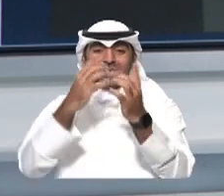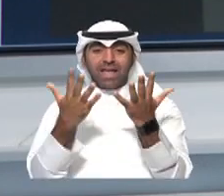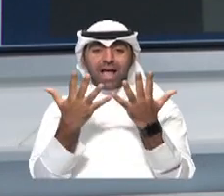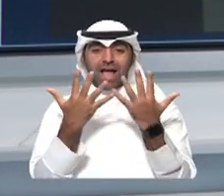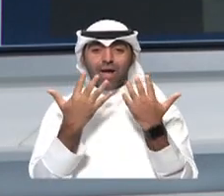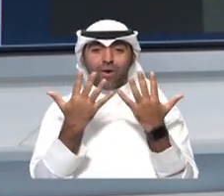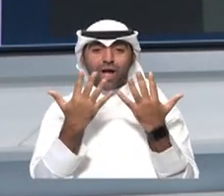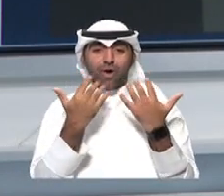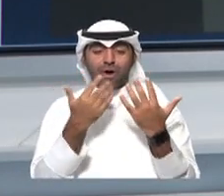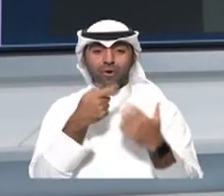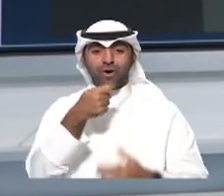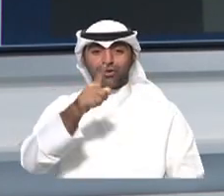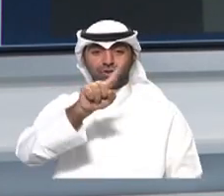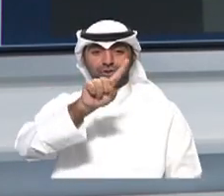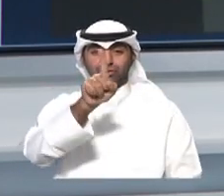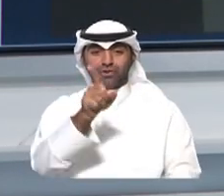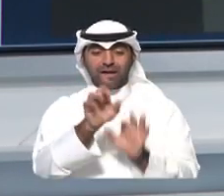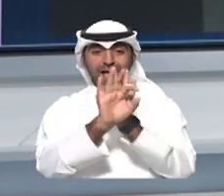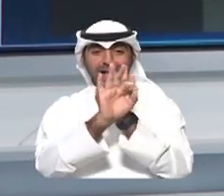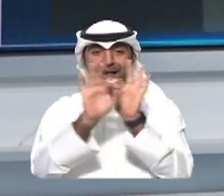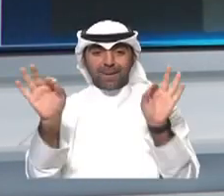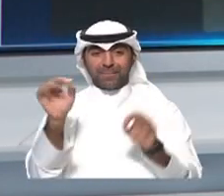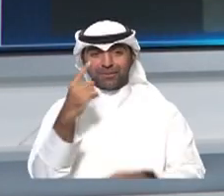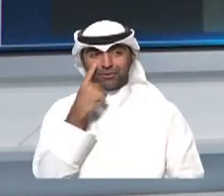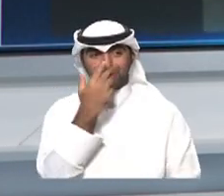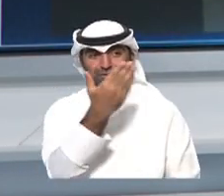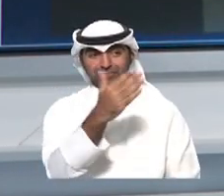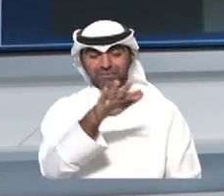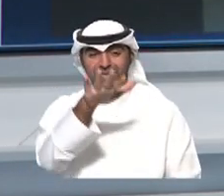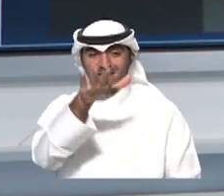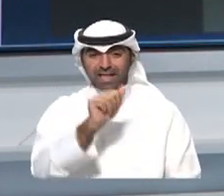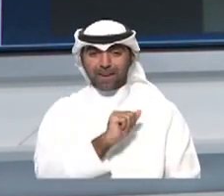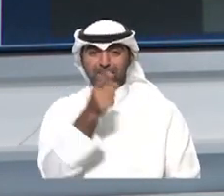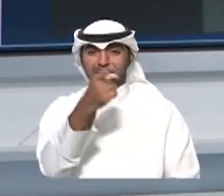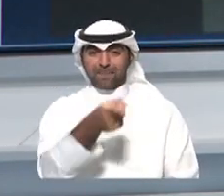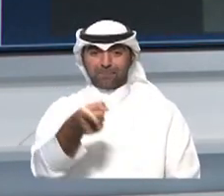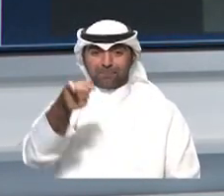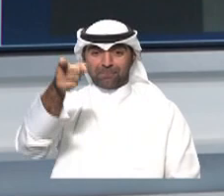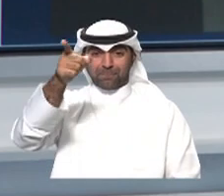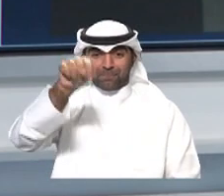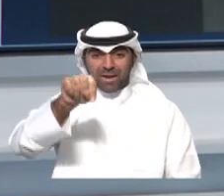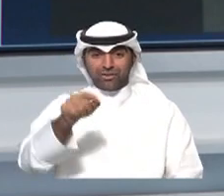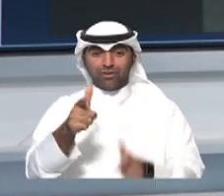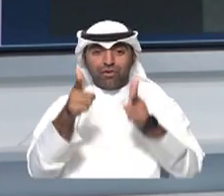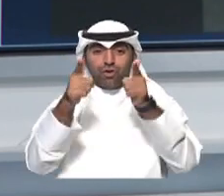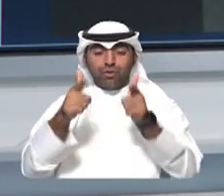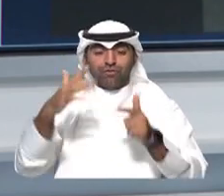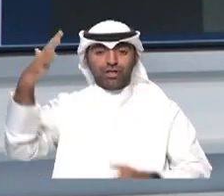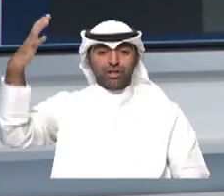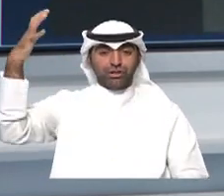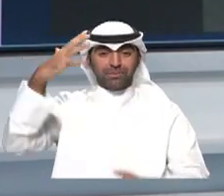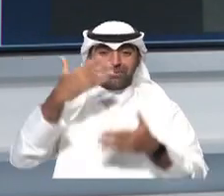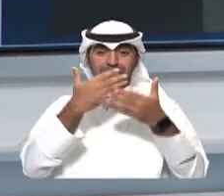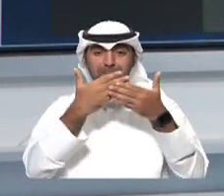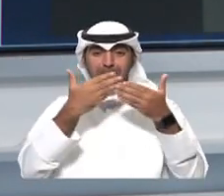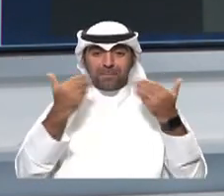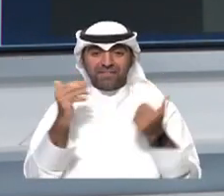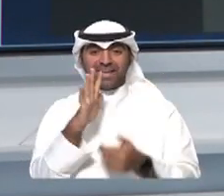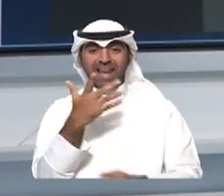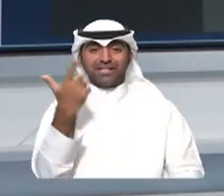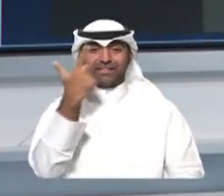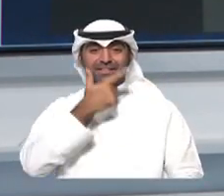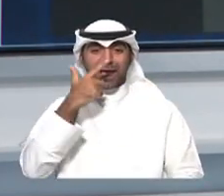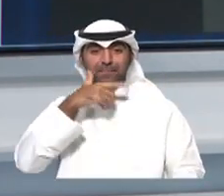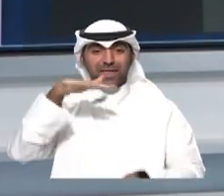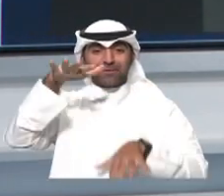الخمسة المقبلة، أجواء راح تكون غائمة إلى غائمة جزئيا في يوم الغد، مع فرص لأمطار خفيفة متفرقة قد تكون رعدية على بعض